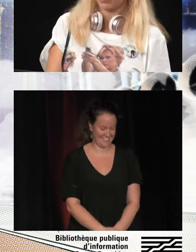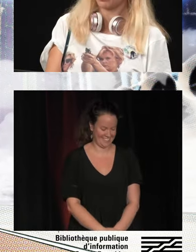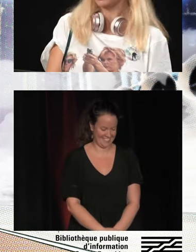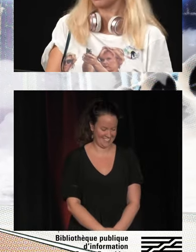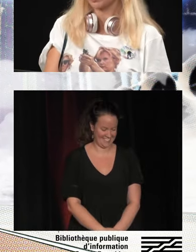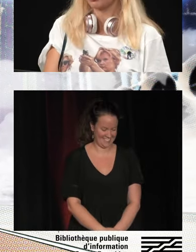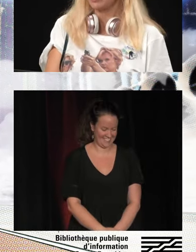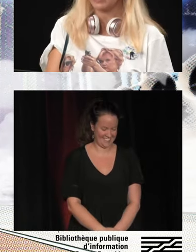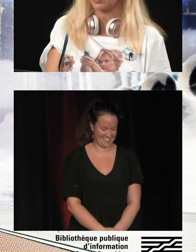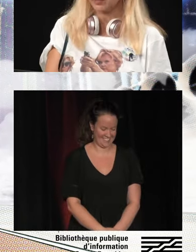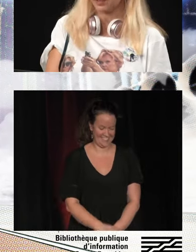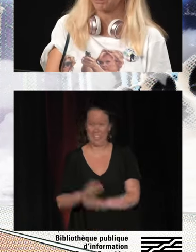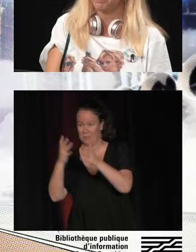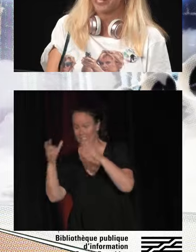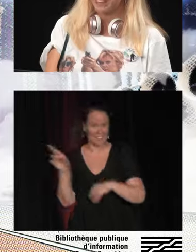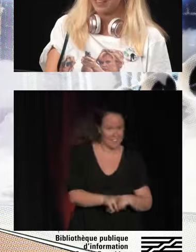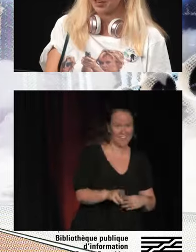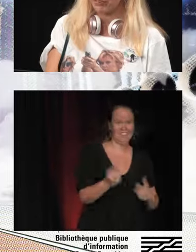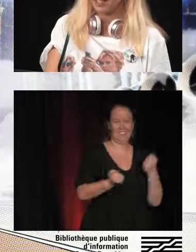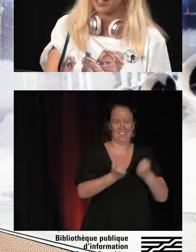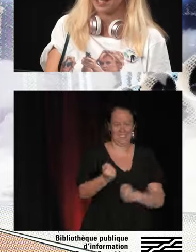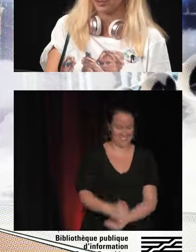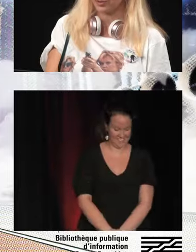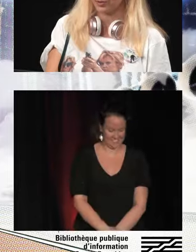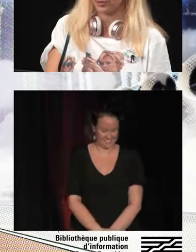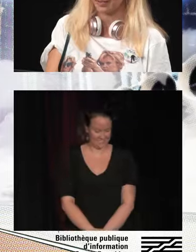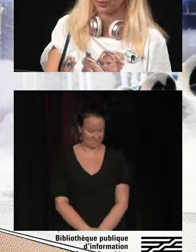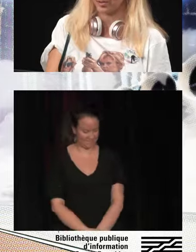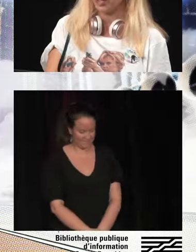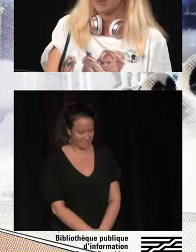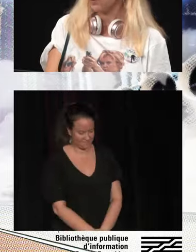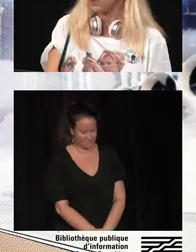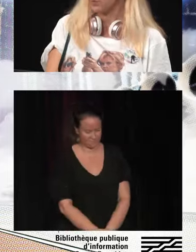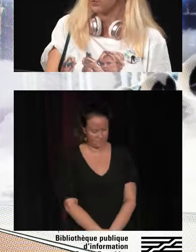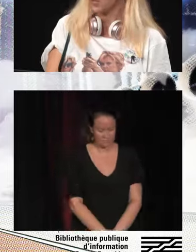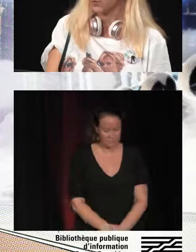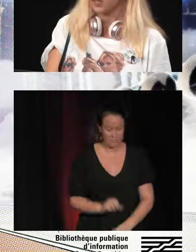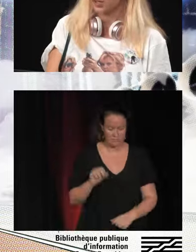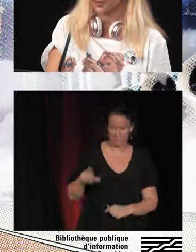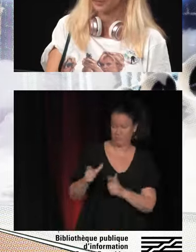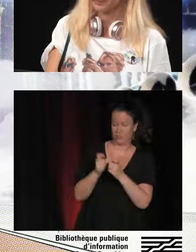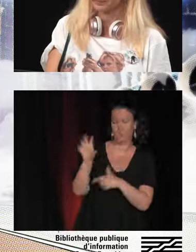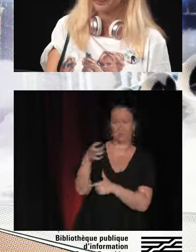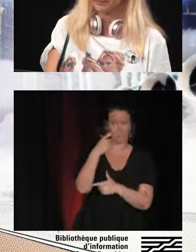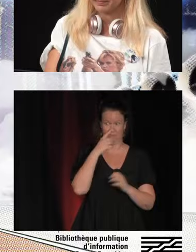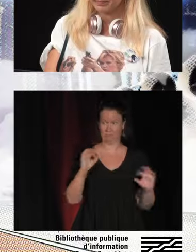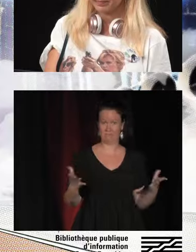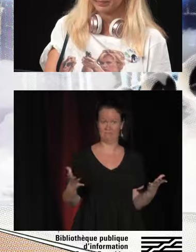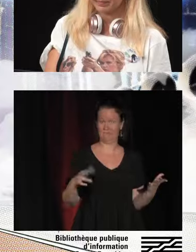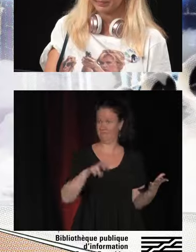Ah, bah on est... Oui, on applaudit, mais en fait... en fait, c'est le moment de repasser, donc... Bah, au château de Bowser, comme quoi c'est cohérent.